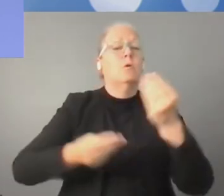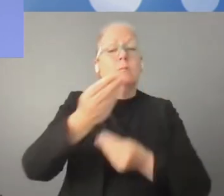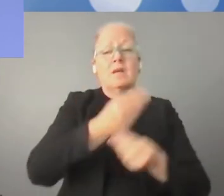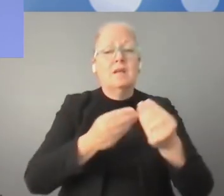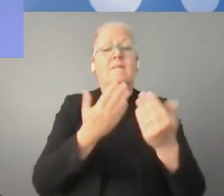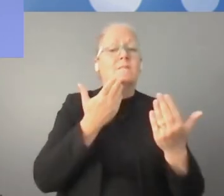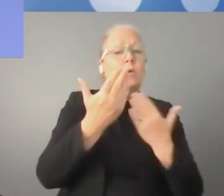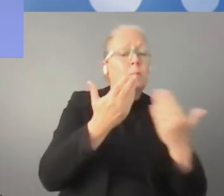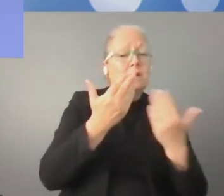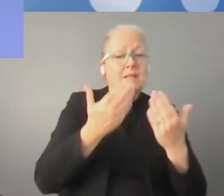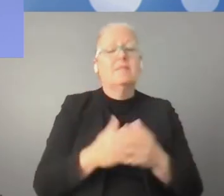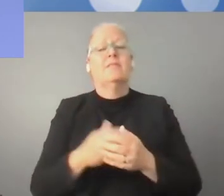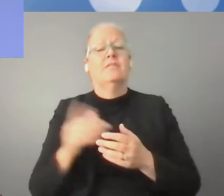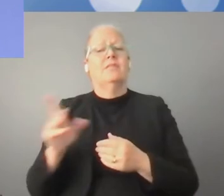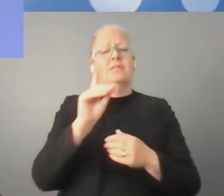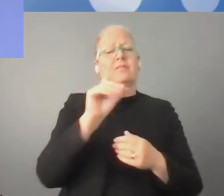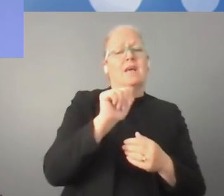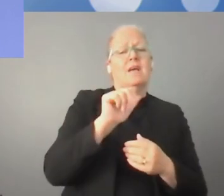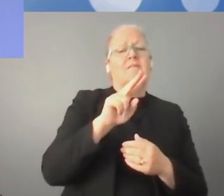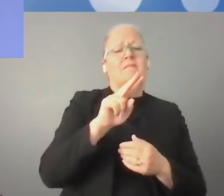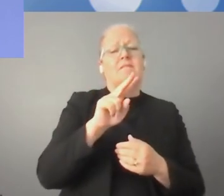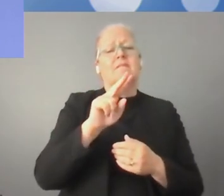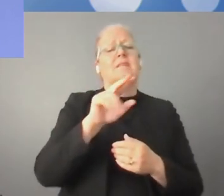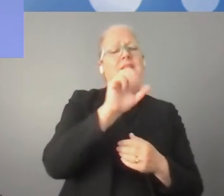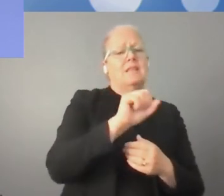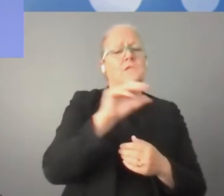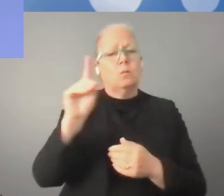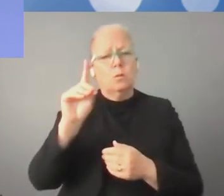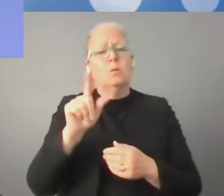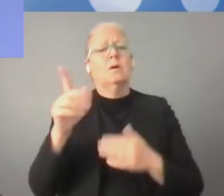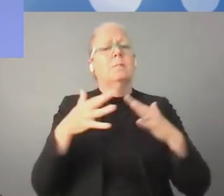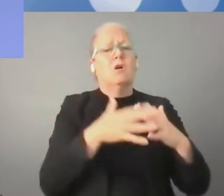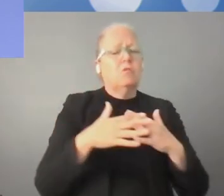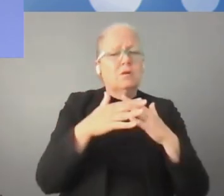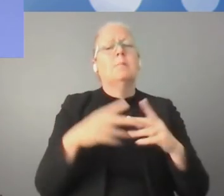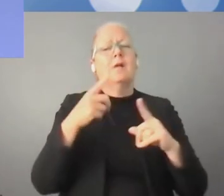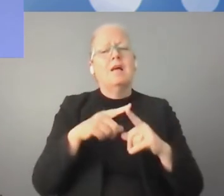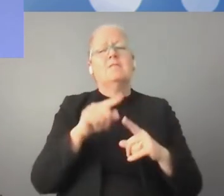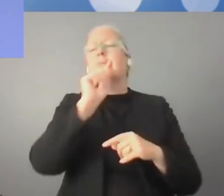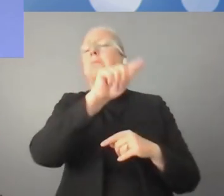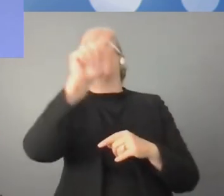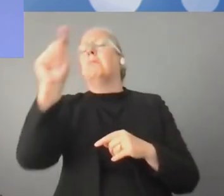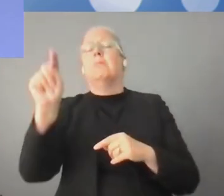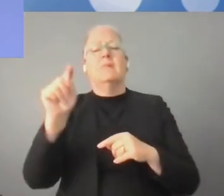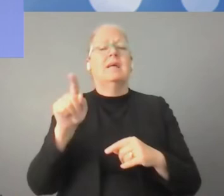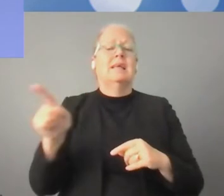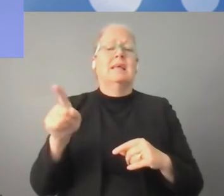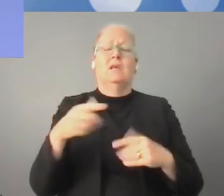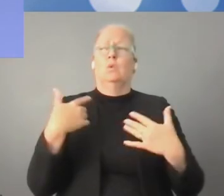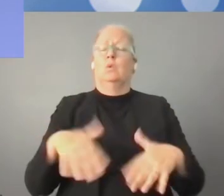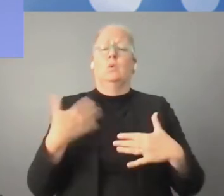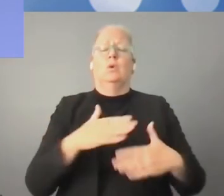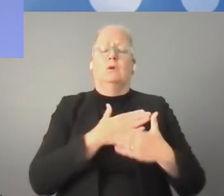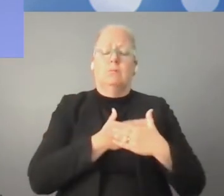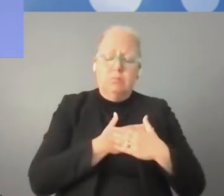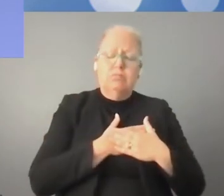planches des plus prestigieuses salles de concert. Il y a peu, avec son épouse, il a